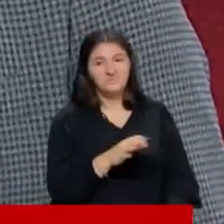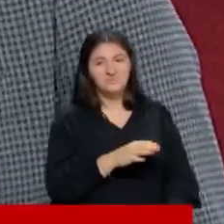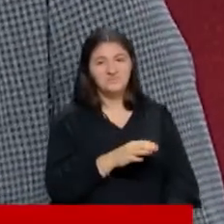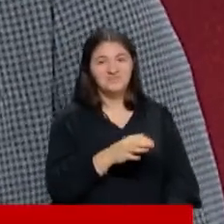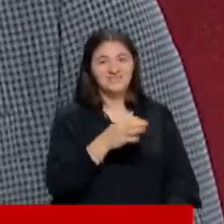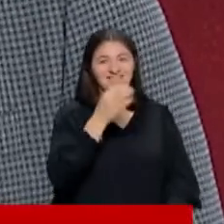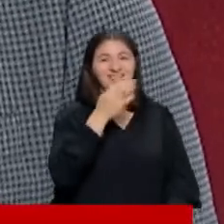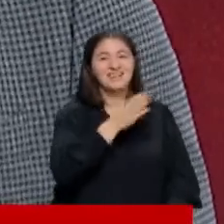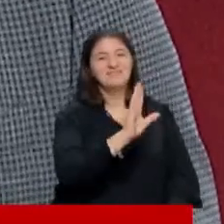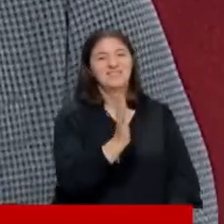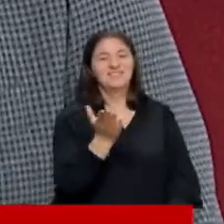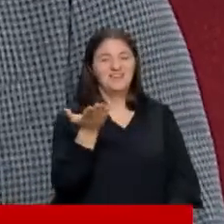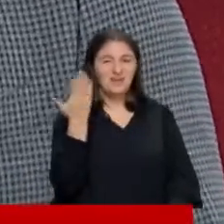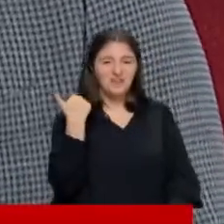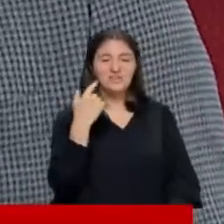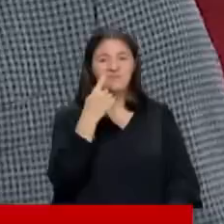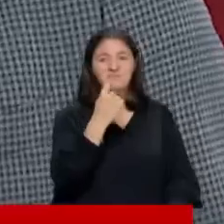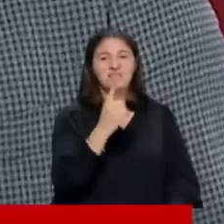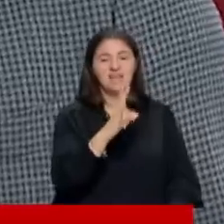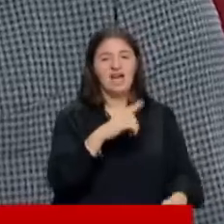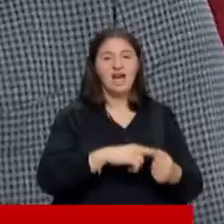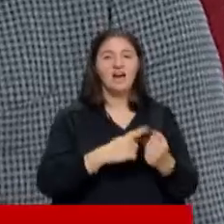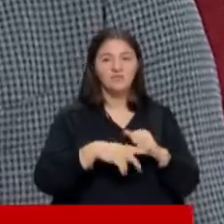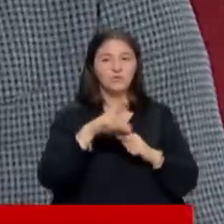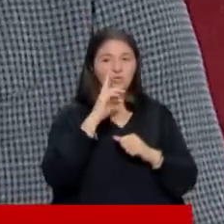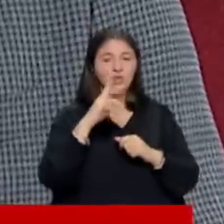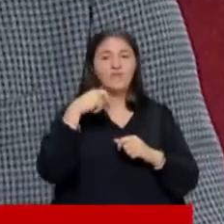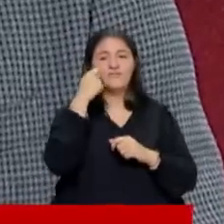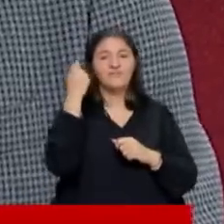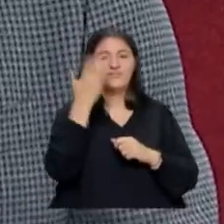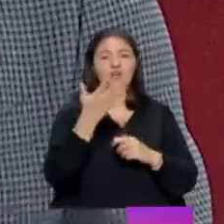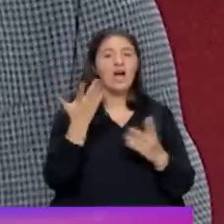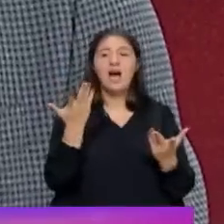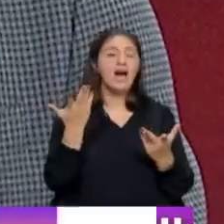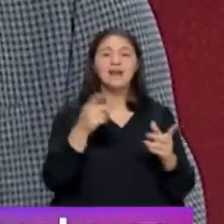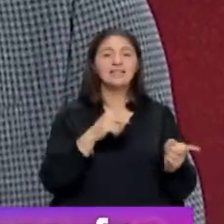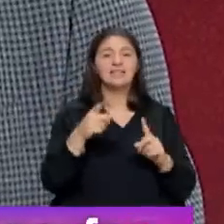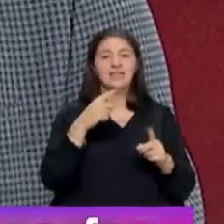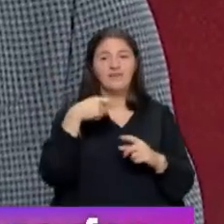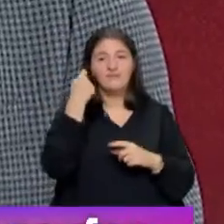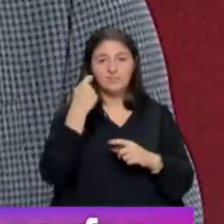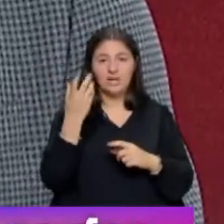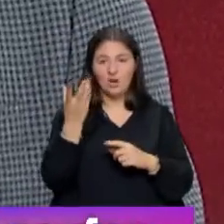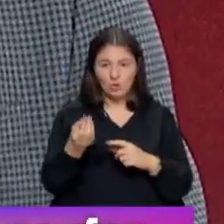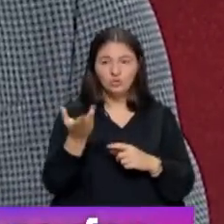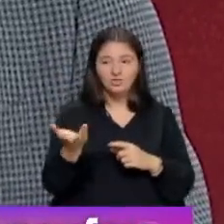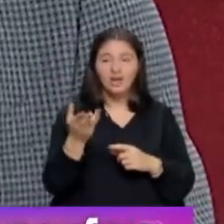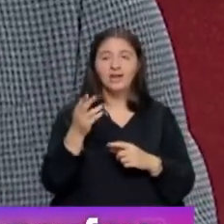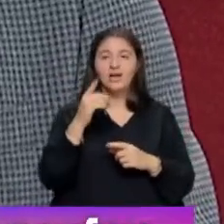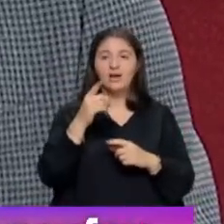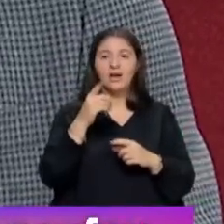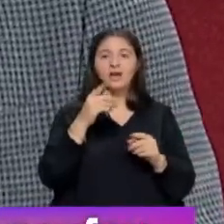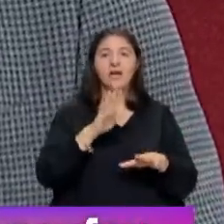Ankara'ya gitmeden önce bir de hafta sonu vizyonda hangi filmler olacak